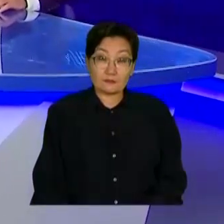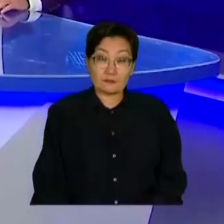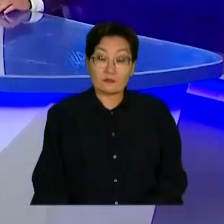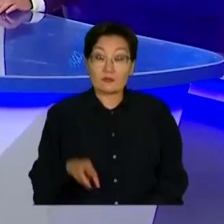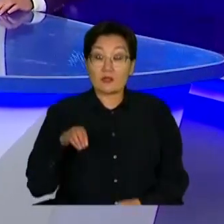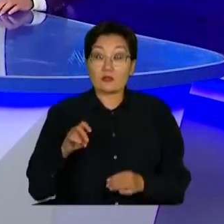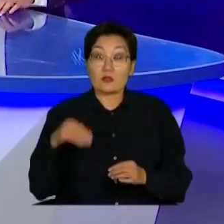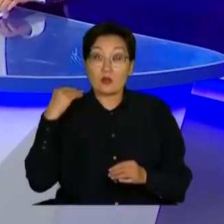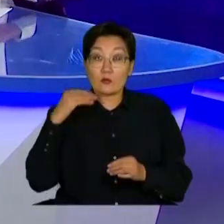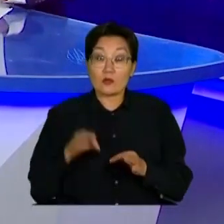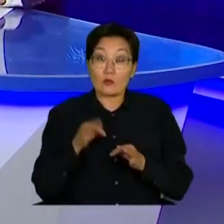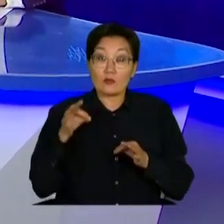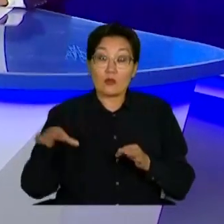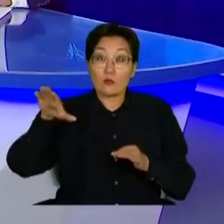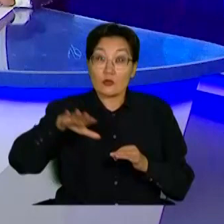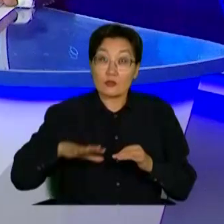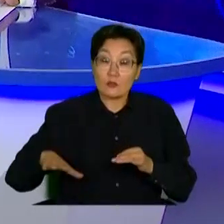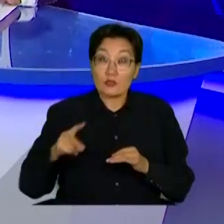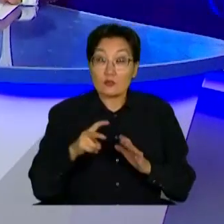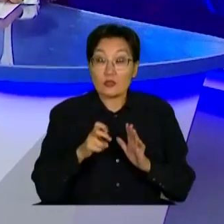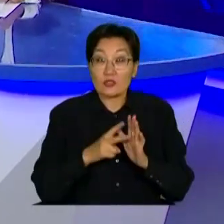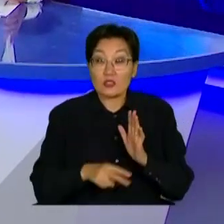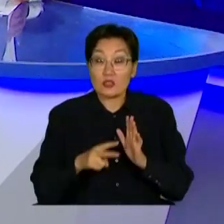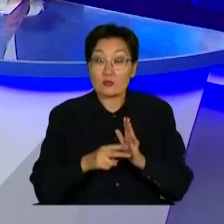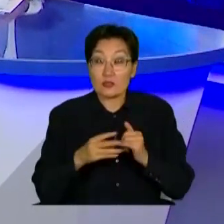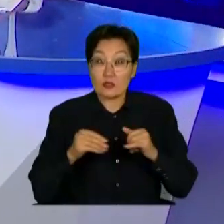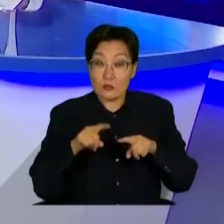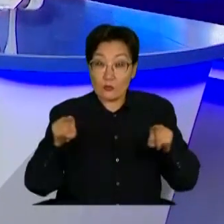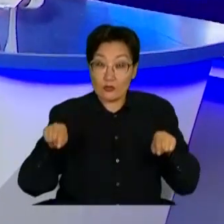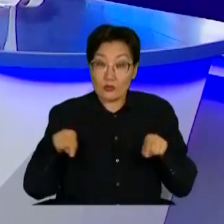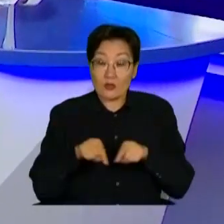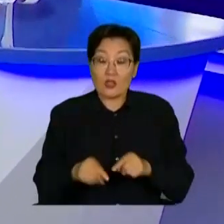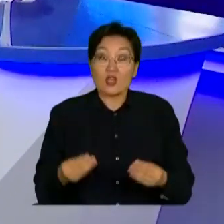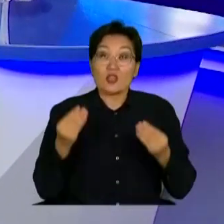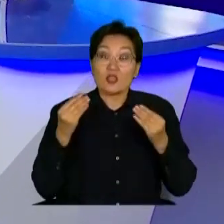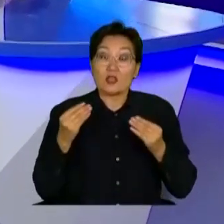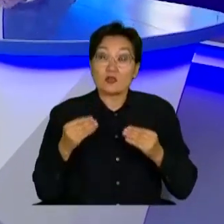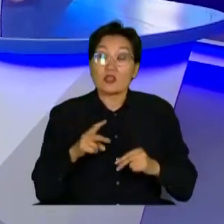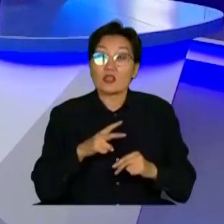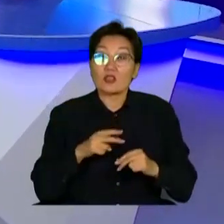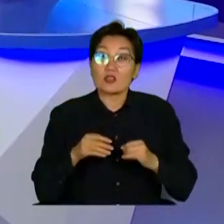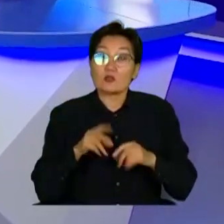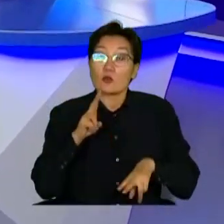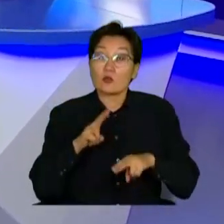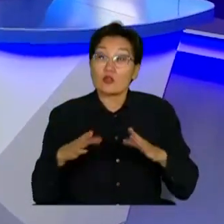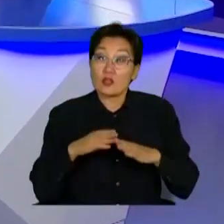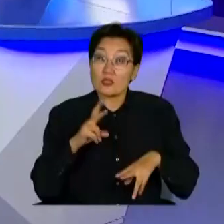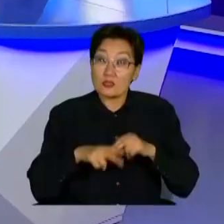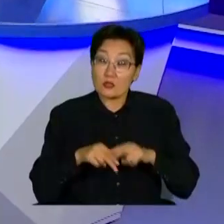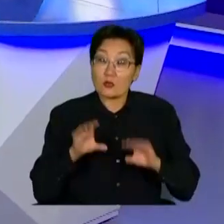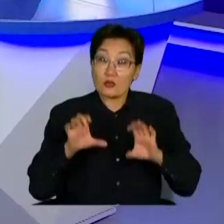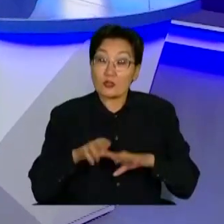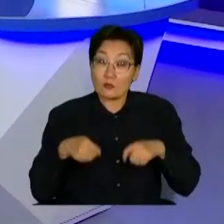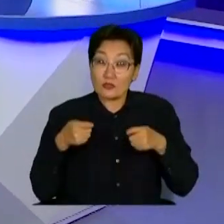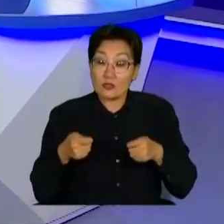Түркістан облысының таулы аймақтарында орналасқан 270 жер учаскесі элиталық саяжай құрылысына заңсыз берілген. Бас прокуратура анықтағандай, аталған